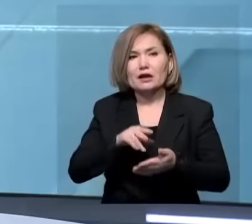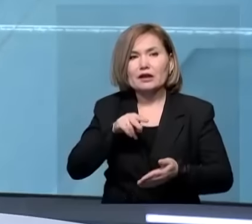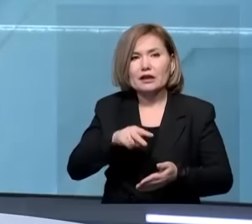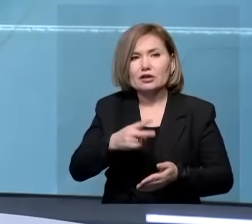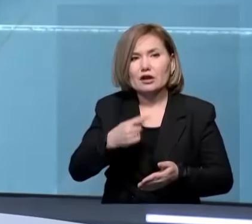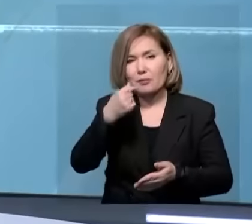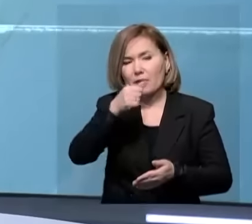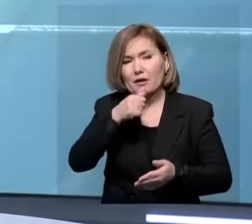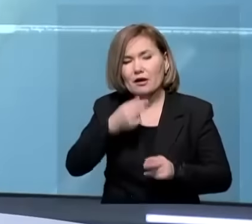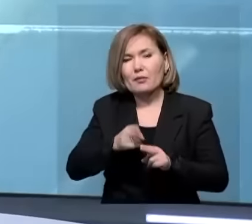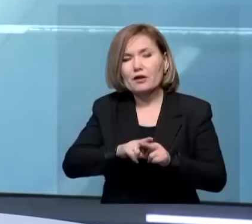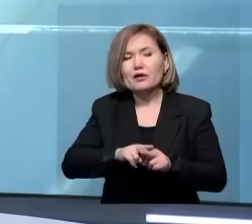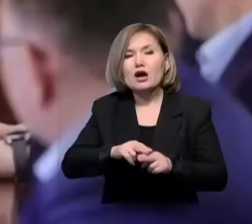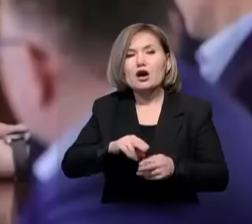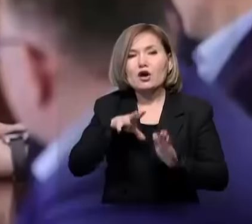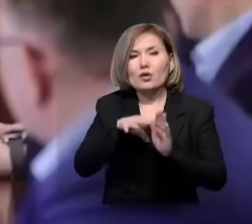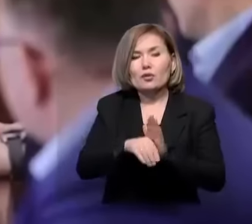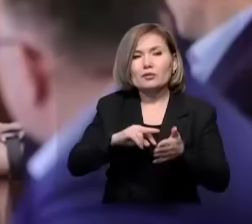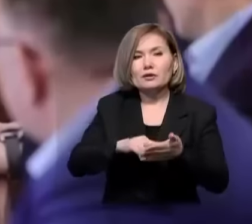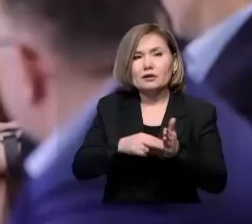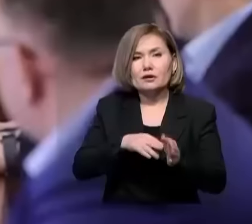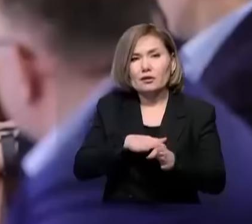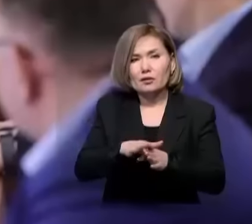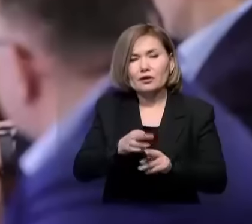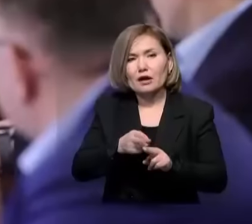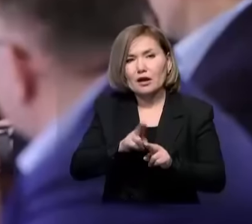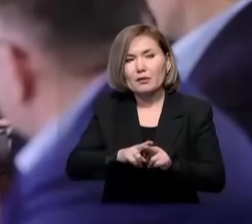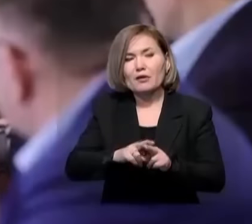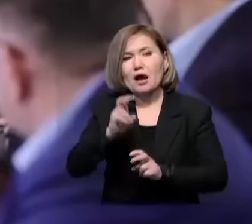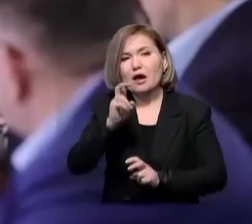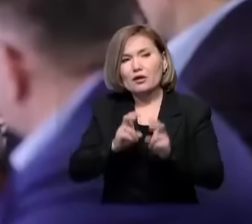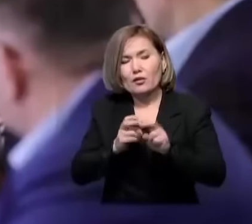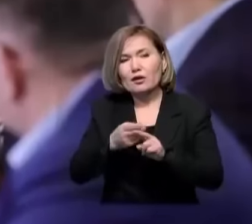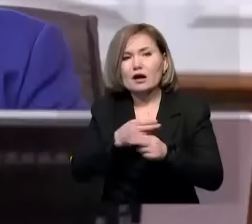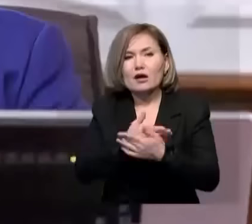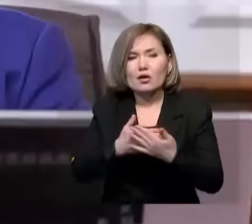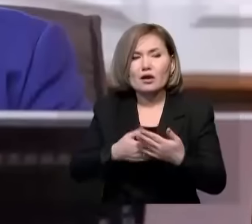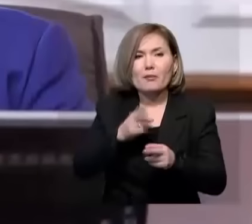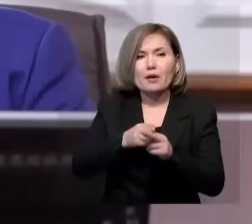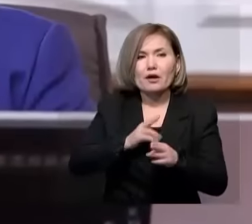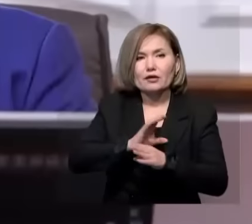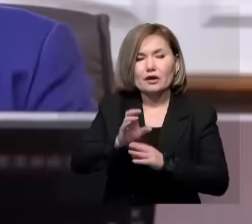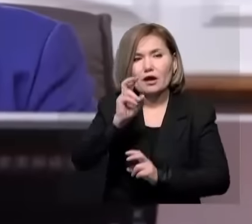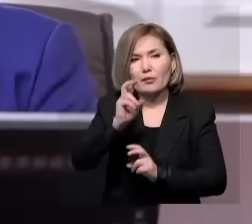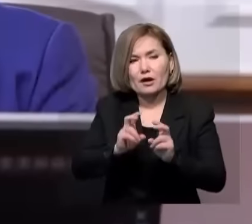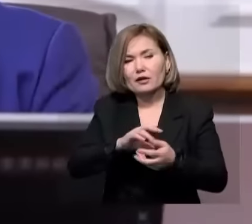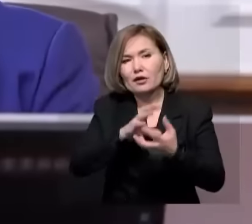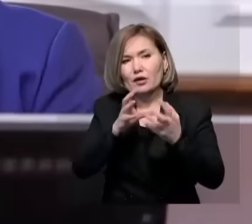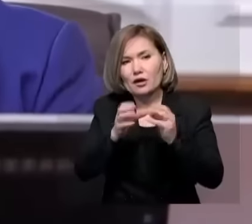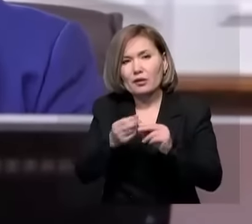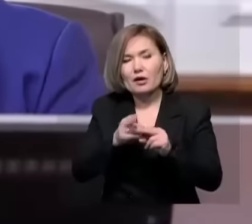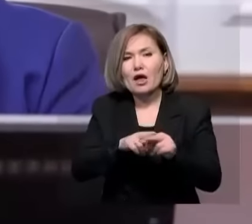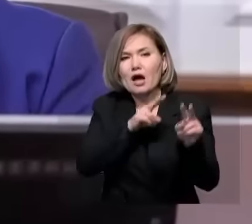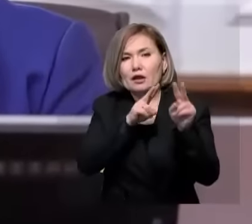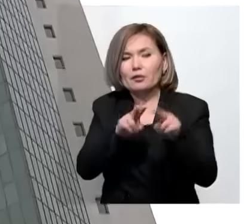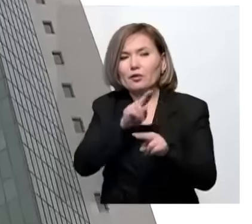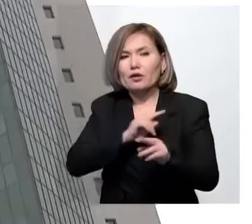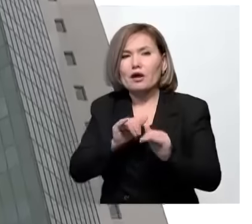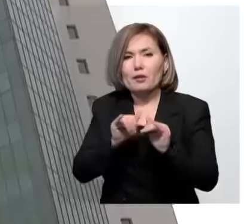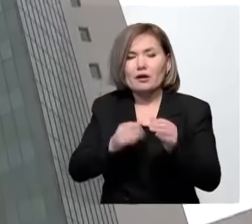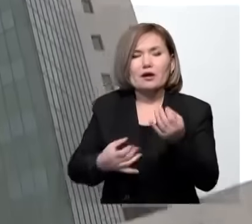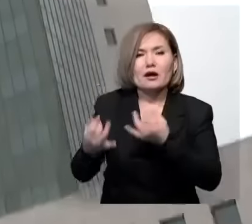2021-2025 жылдарға арналған кешенді жоспарын іске асыру. Өнеркәсіпті, тау-кен, металлургия кешенін және геологиялық барлауды